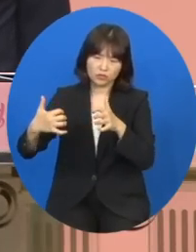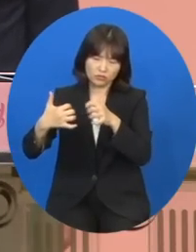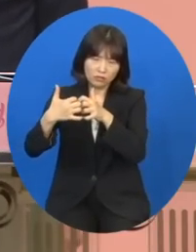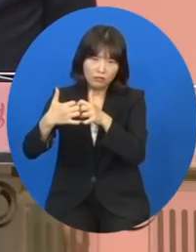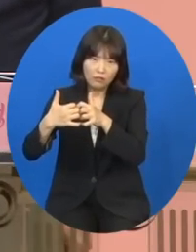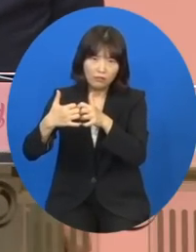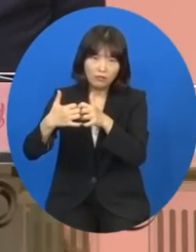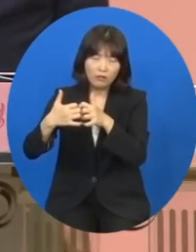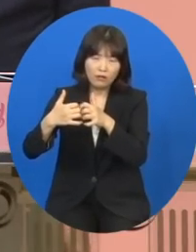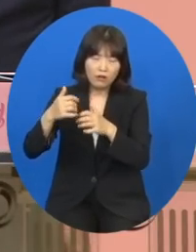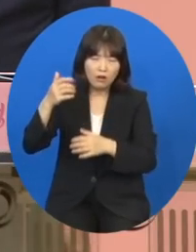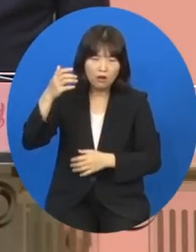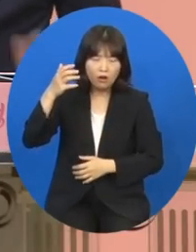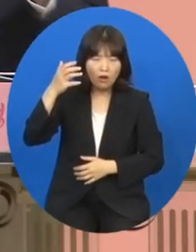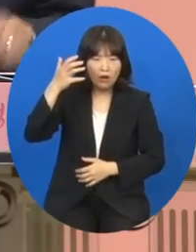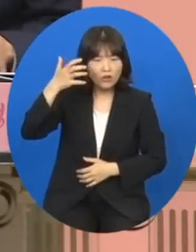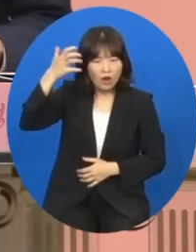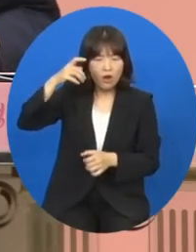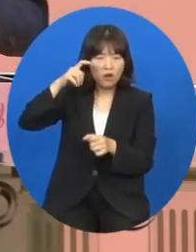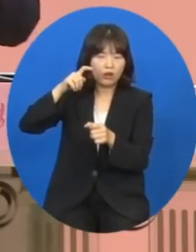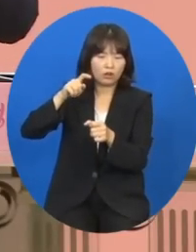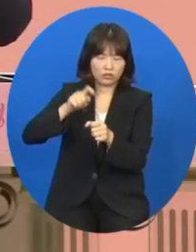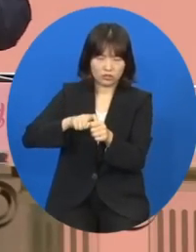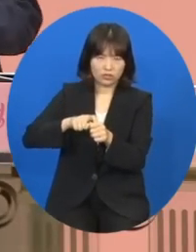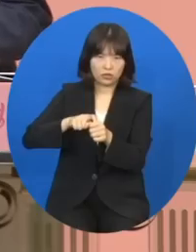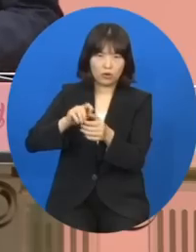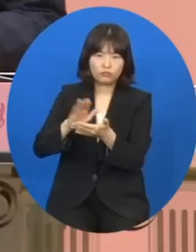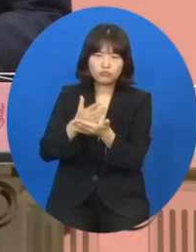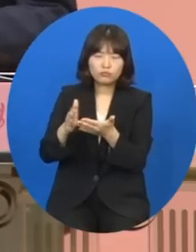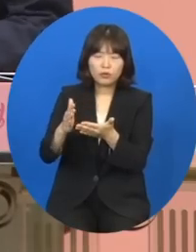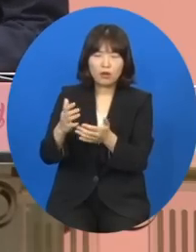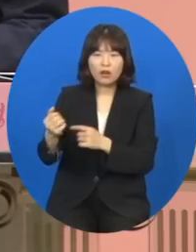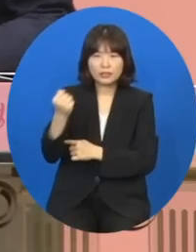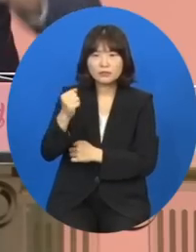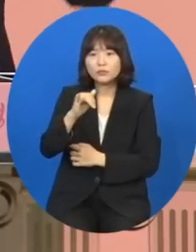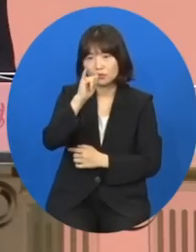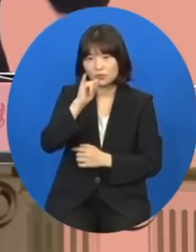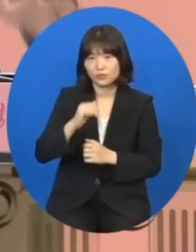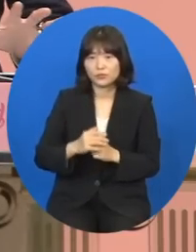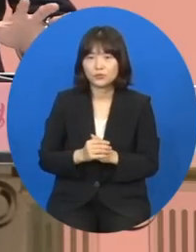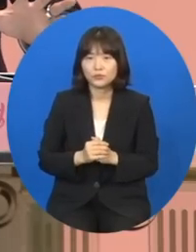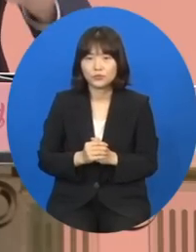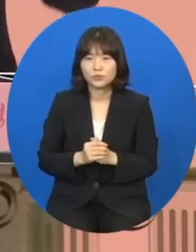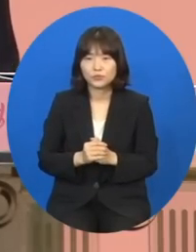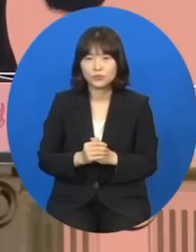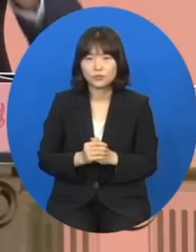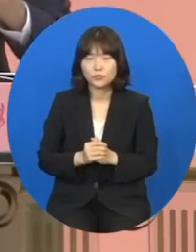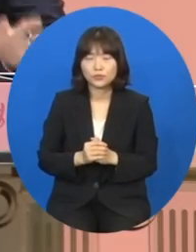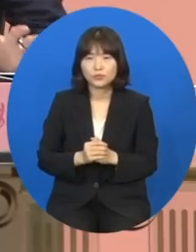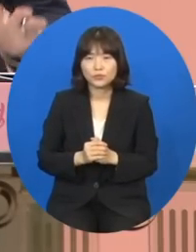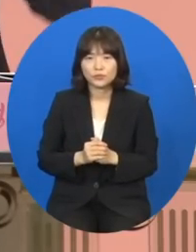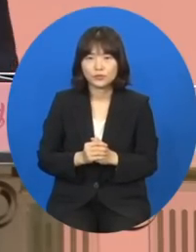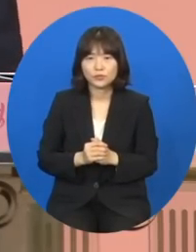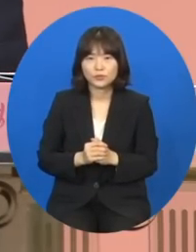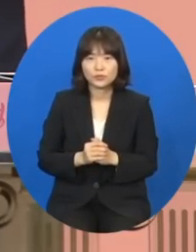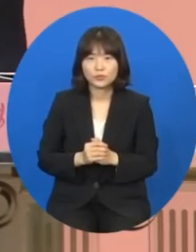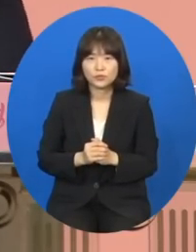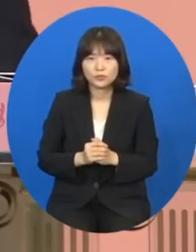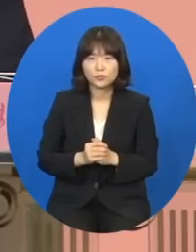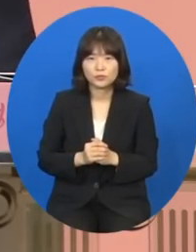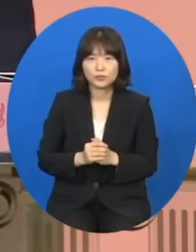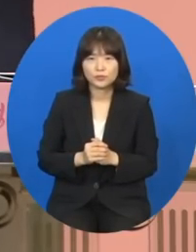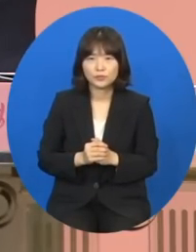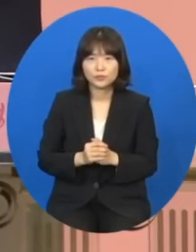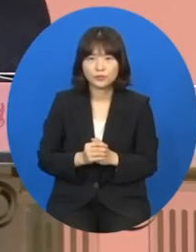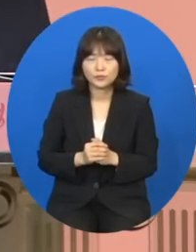영적인 분별력이 있었습니다 벤 sgoon 에프엠 퍼스널 볼 월드컵 부여시 yako 흠